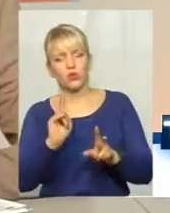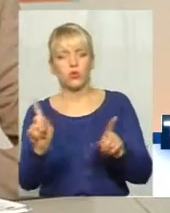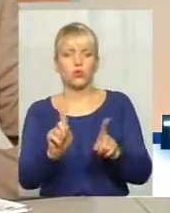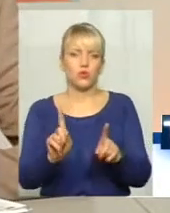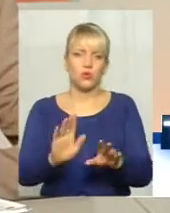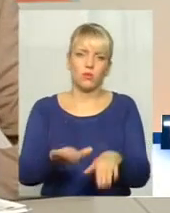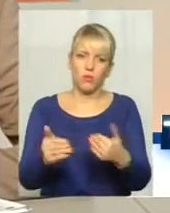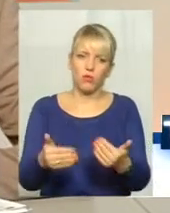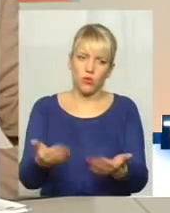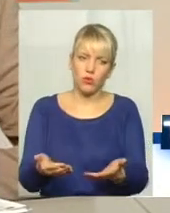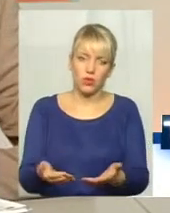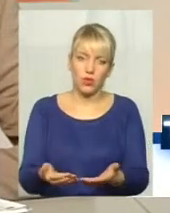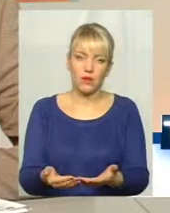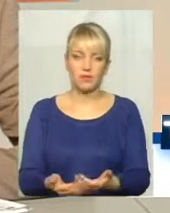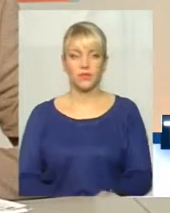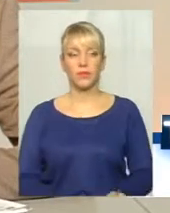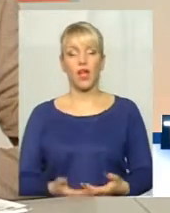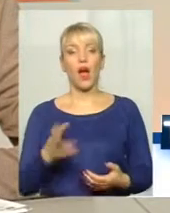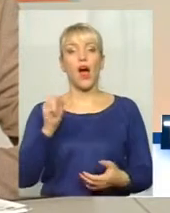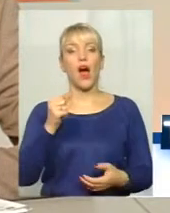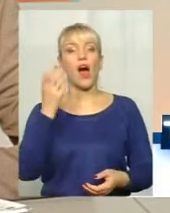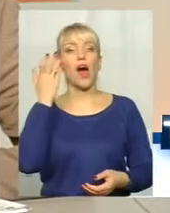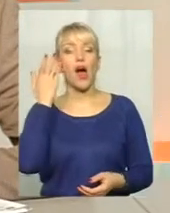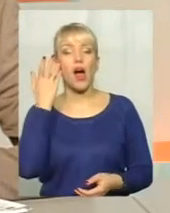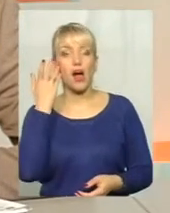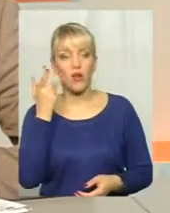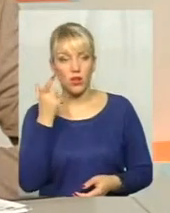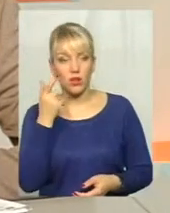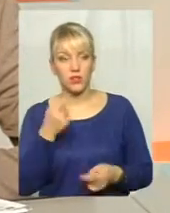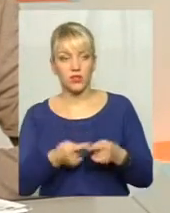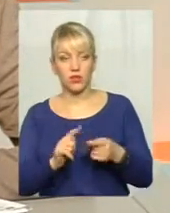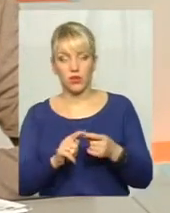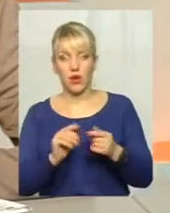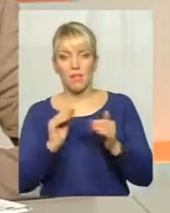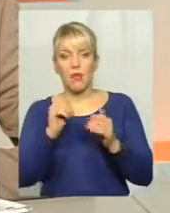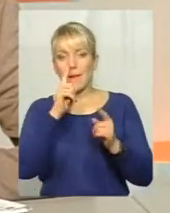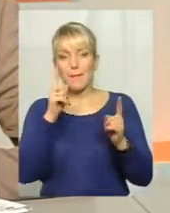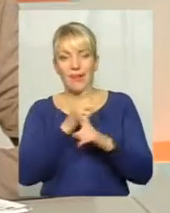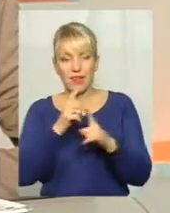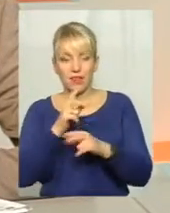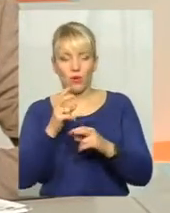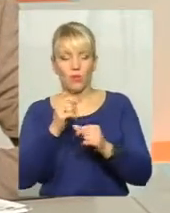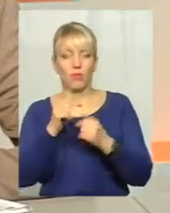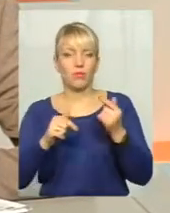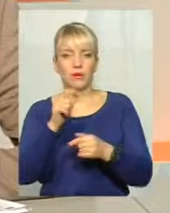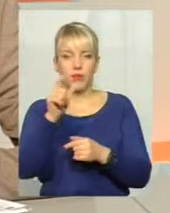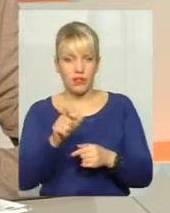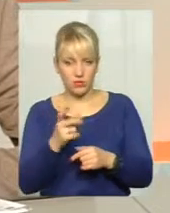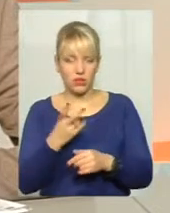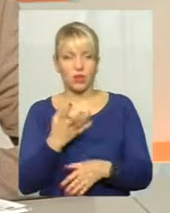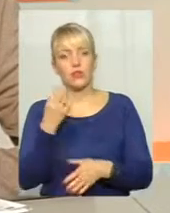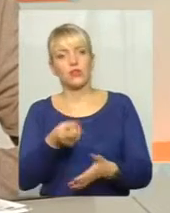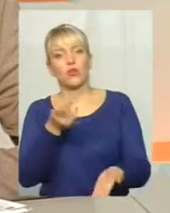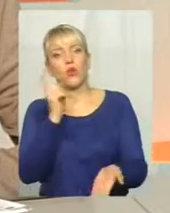пропонує. А коли цьому маленькому підприємцю ще сказати, що треба тобі довести, що